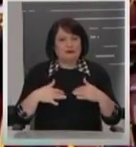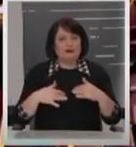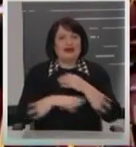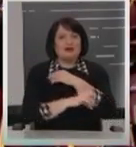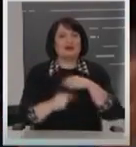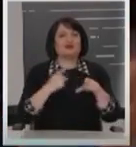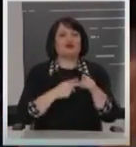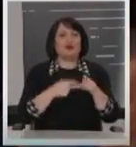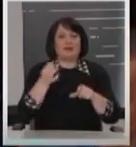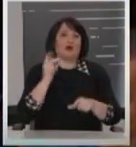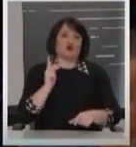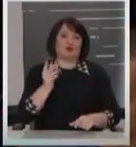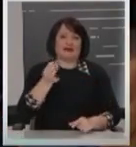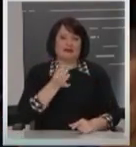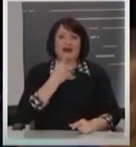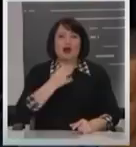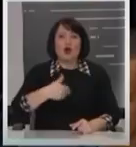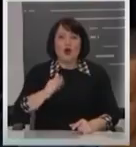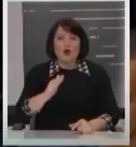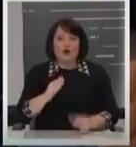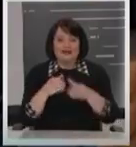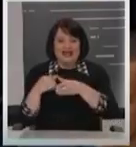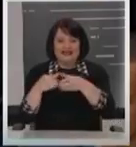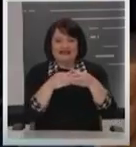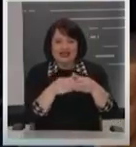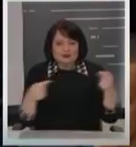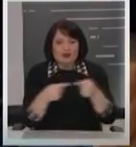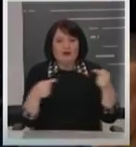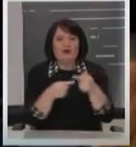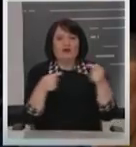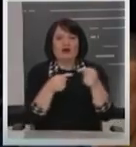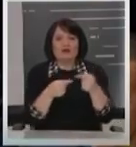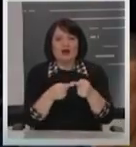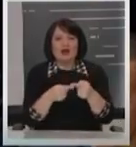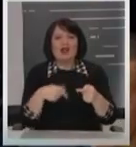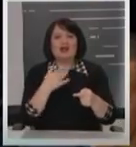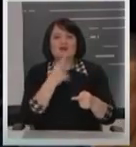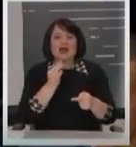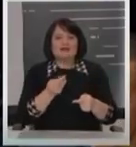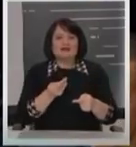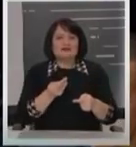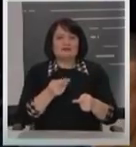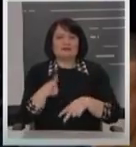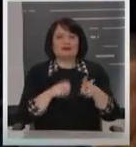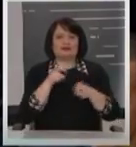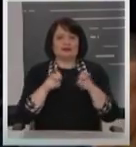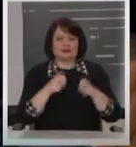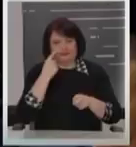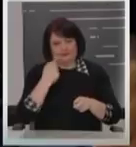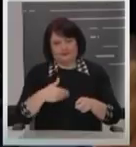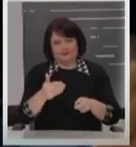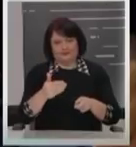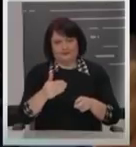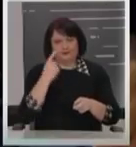ΚΚΕ, διότι έρχεται η ταξική πάλι και η έφοδος στα χειμερινά ανάκτορα. Πώς βλέπουν αυτή